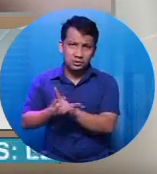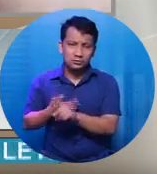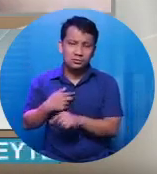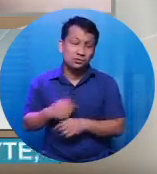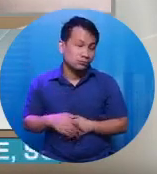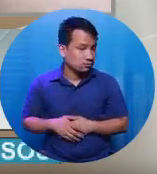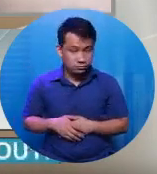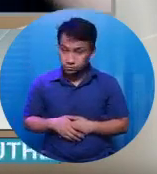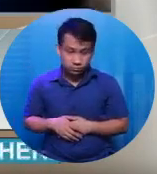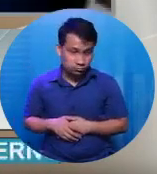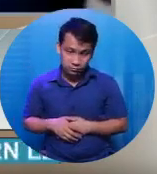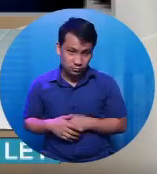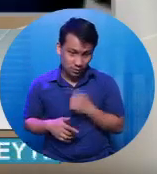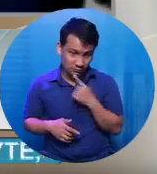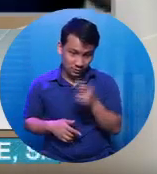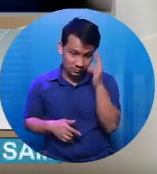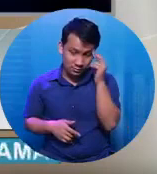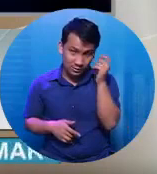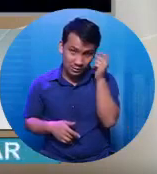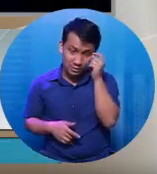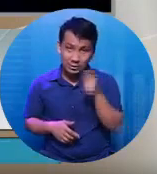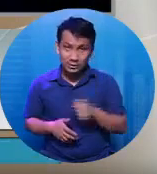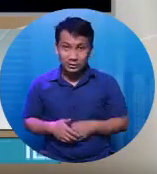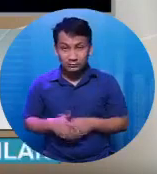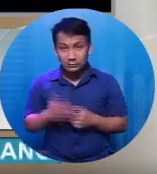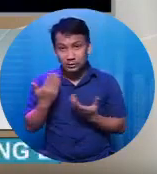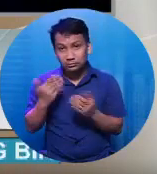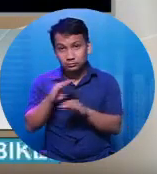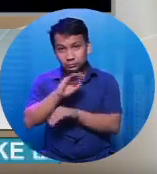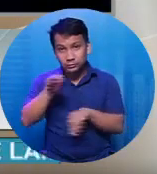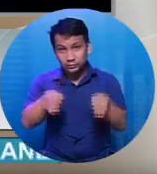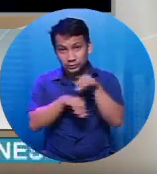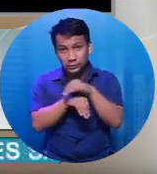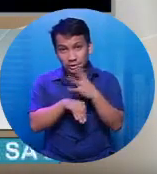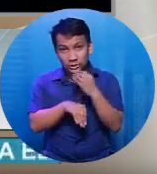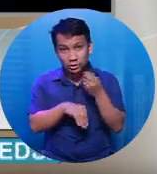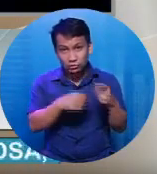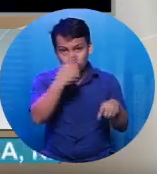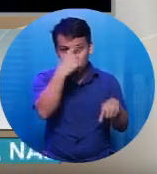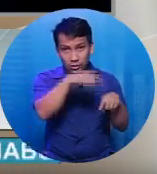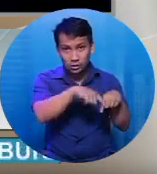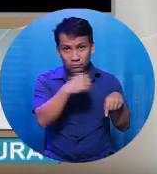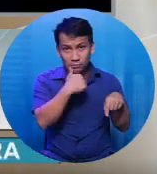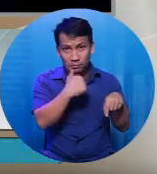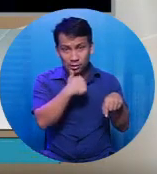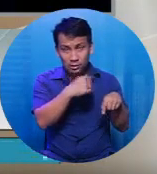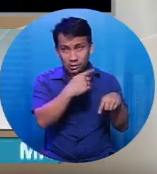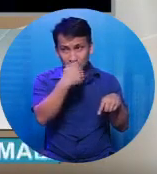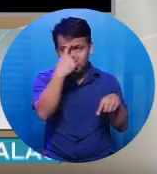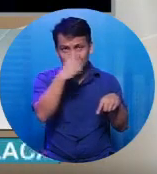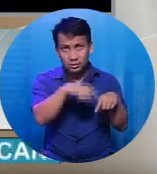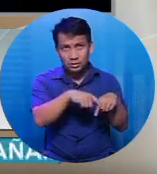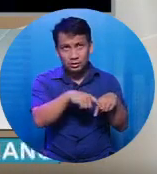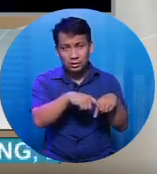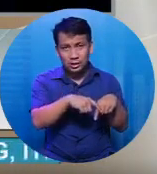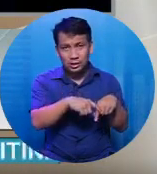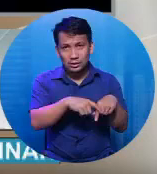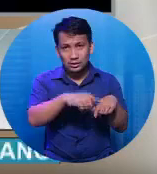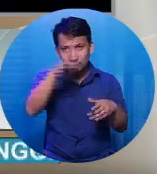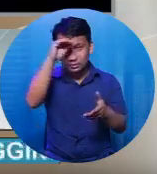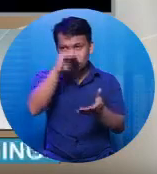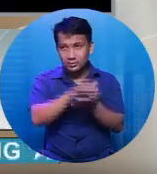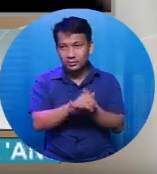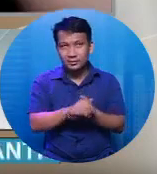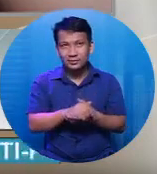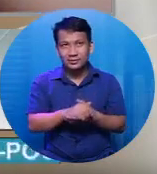man. Okay, and ipinagpalit kayo ni Chairman sa inyong border? I mean, sorry. Hindi ni Mister, kasi Chairman yung